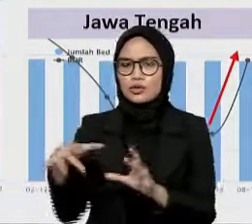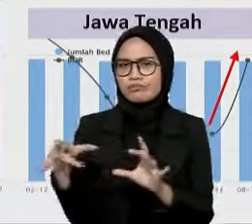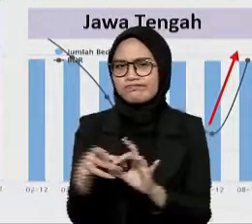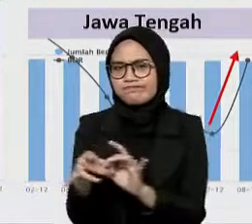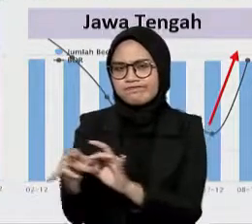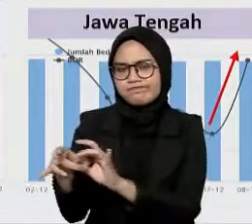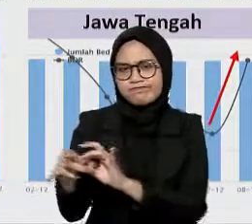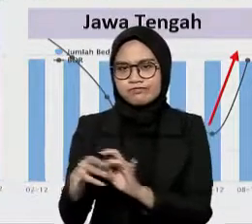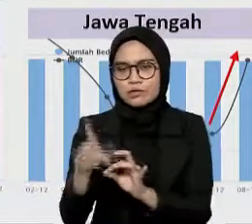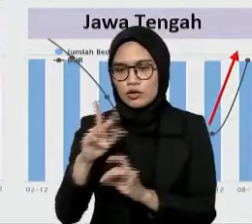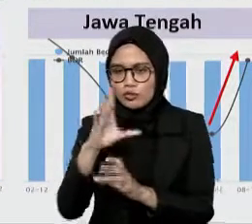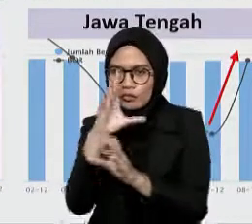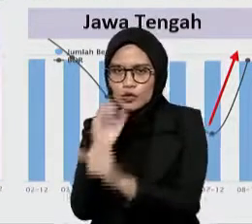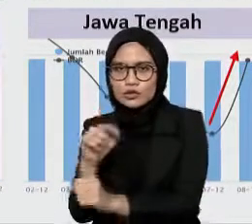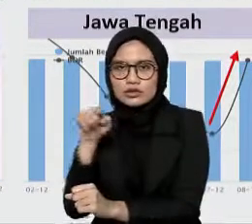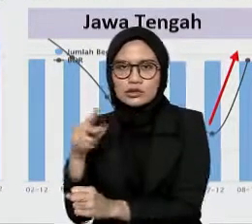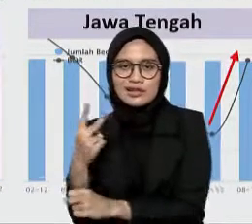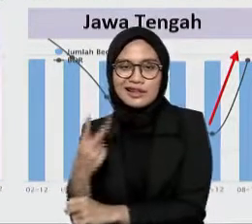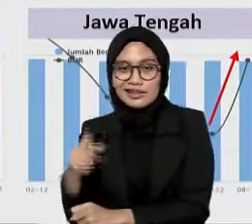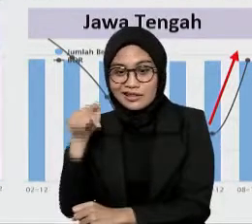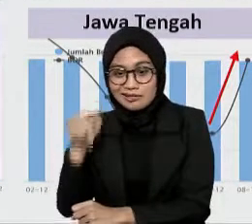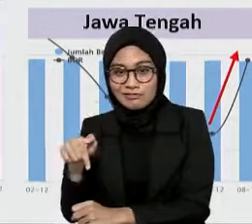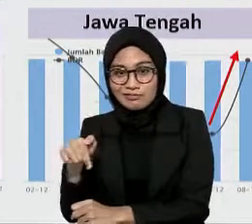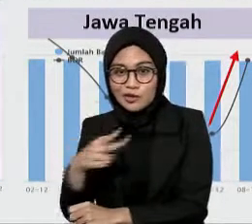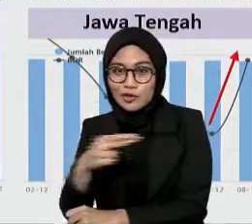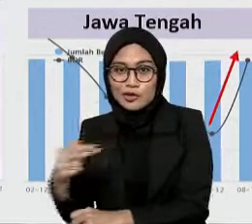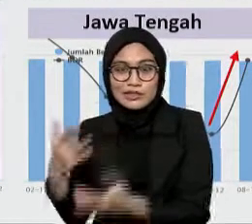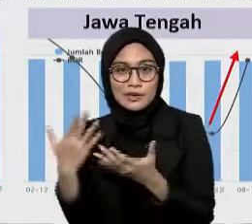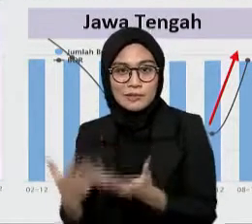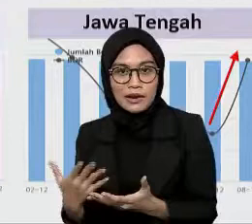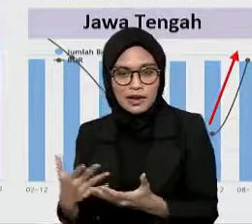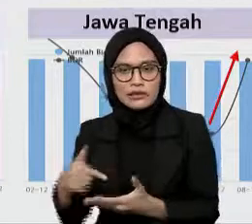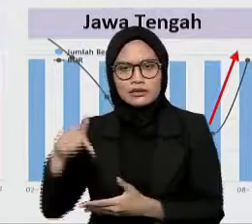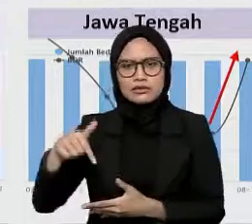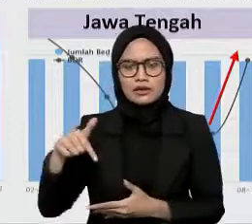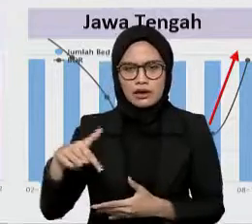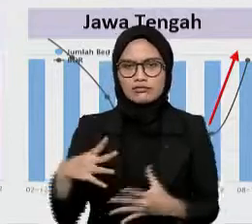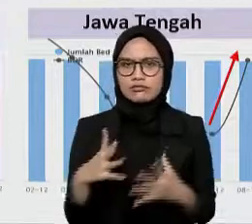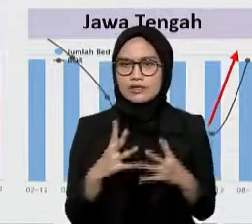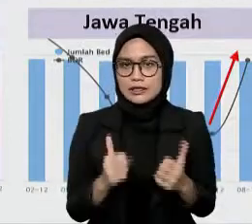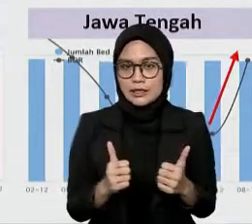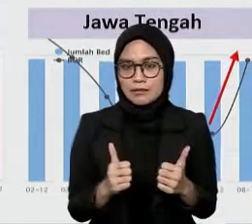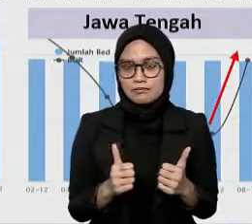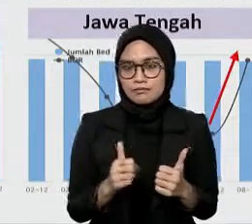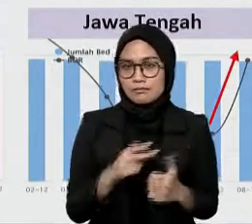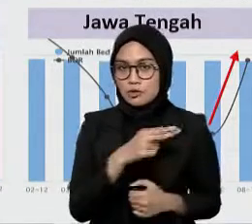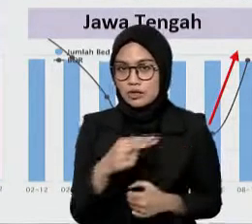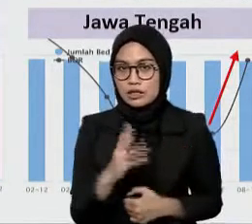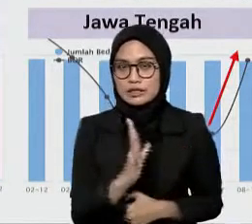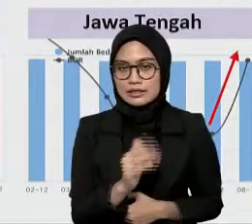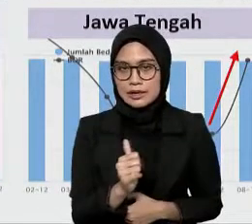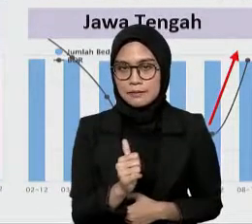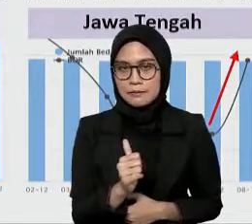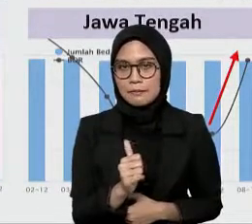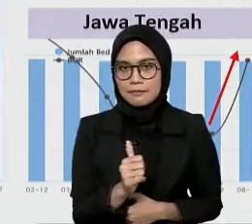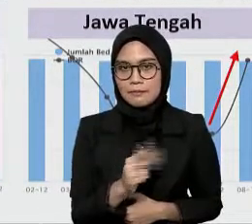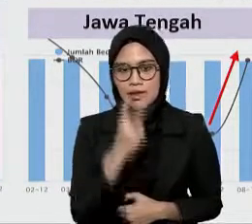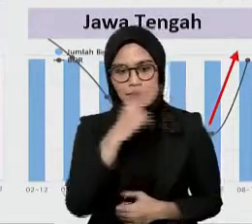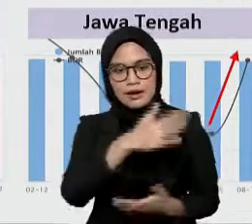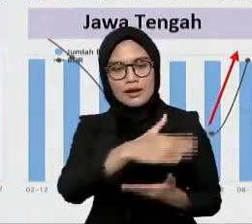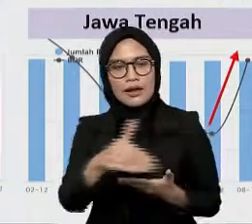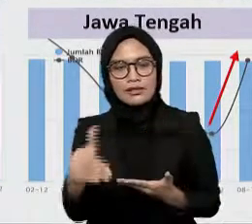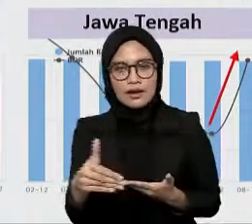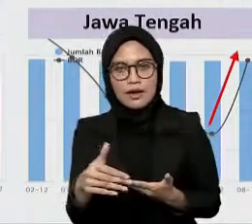terus diperhatikan. Sejauh ini, Indonesia masih tetap mempertahankan kesiapsiagaan, terlihat dari data